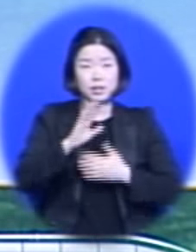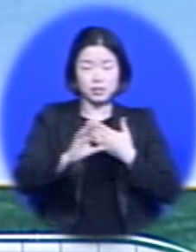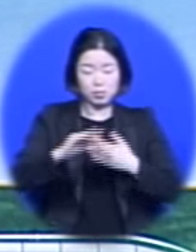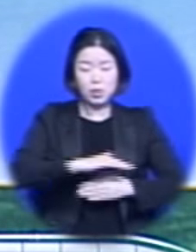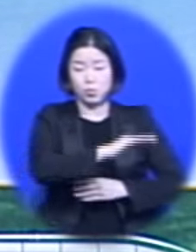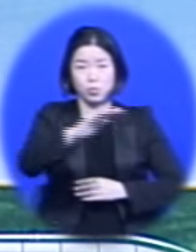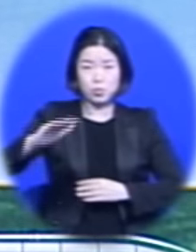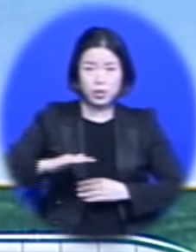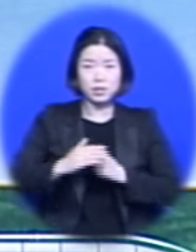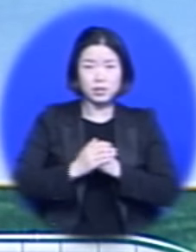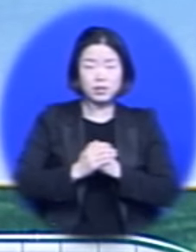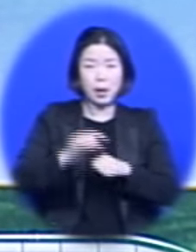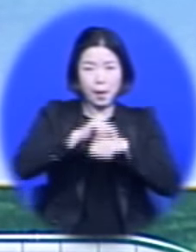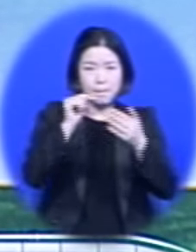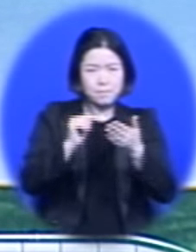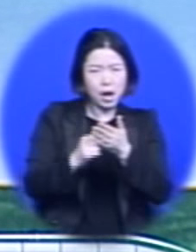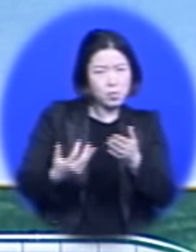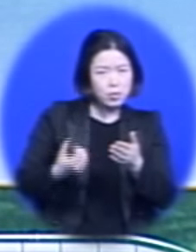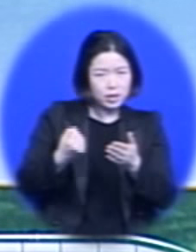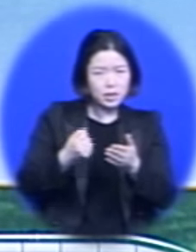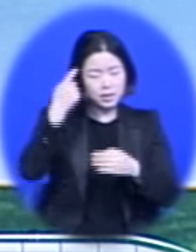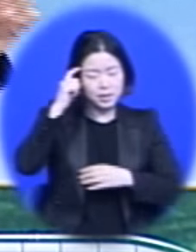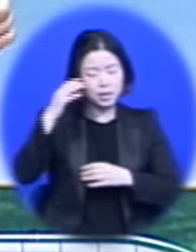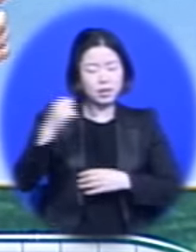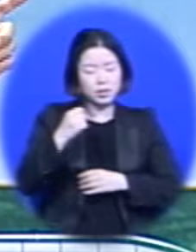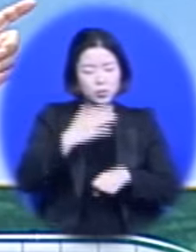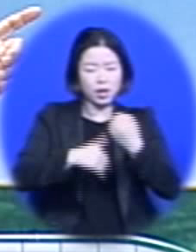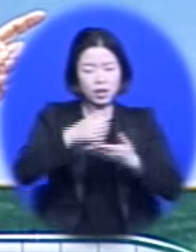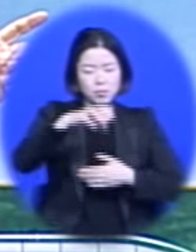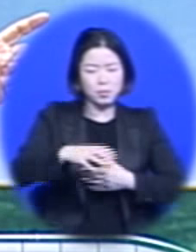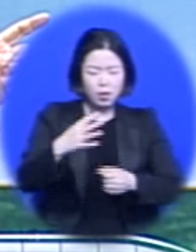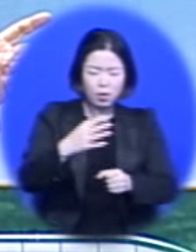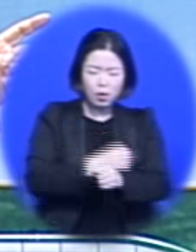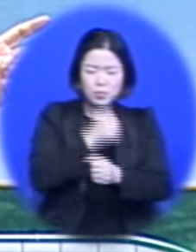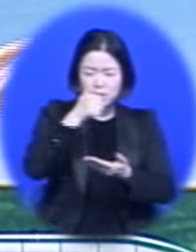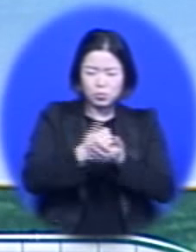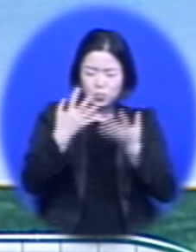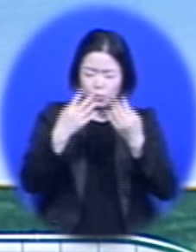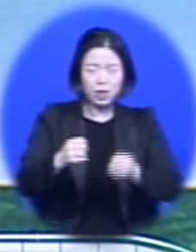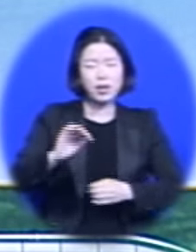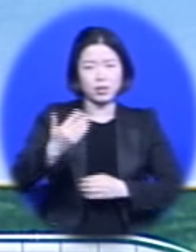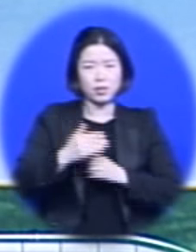우리는 마음으로 짓는 생각으로 하나님 앞에 엄청난 죄를 짓는 거예요.